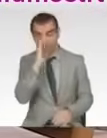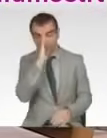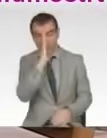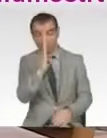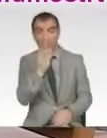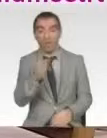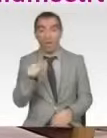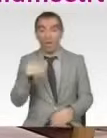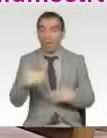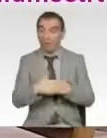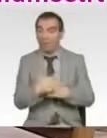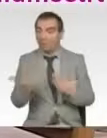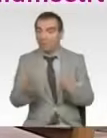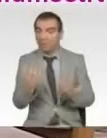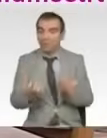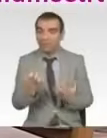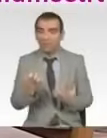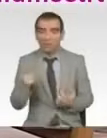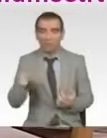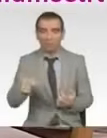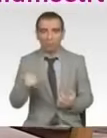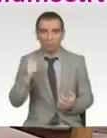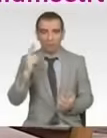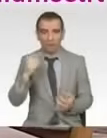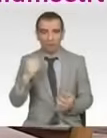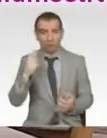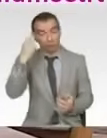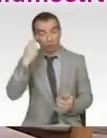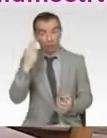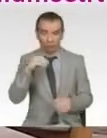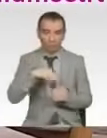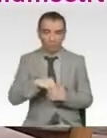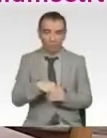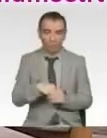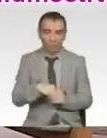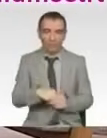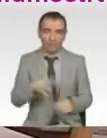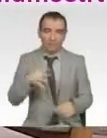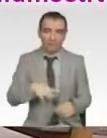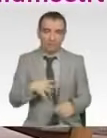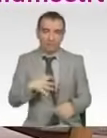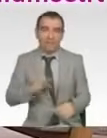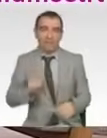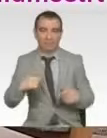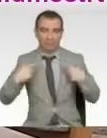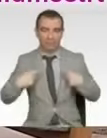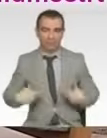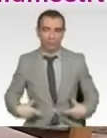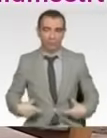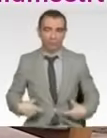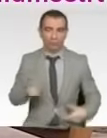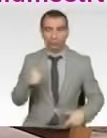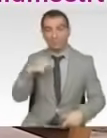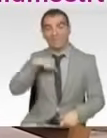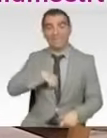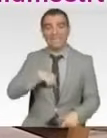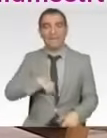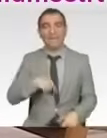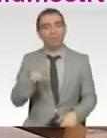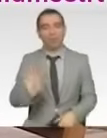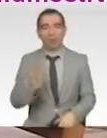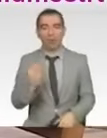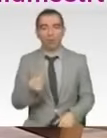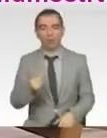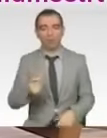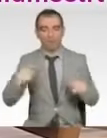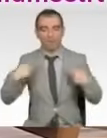Mesela akşam ne pişireceğiz, ne yiyeceğiz. Hep buna odaklandığımız için ister istemez vücut da işte niyet böyle olunca